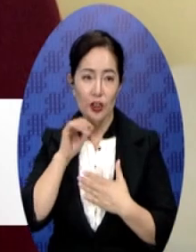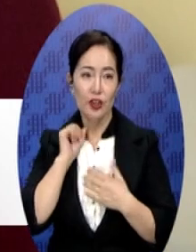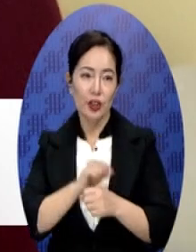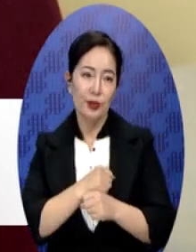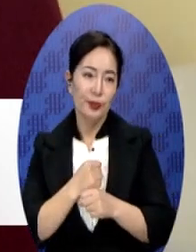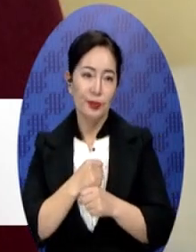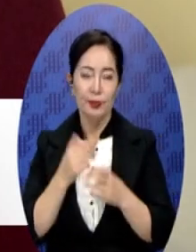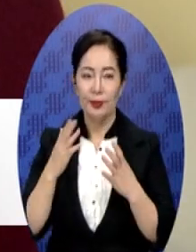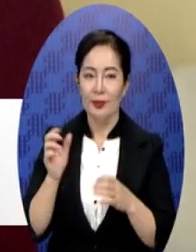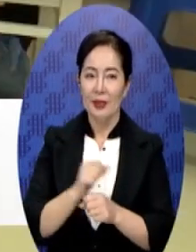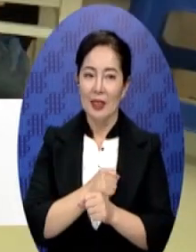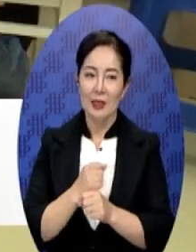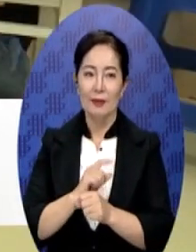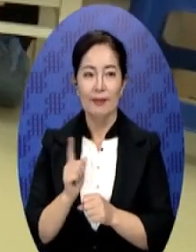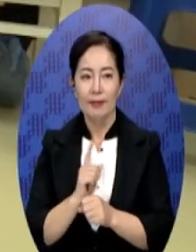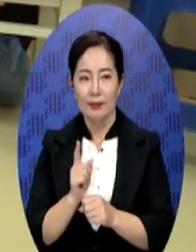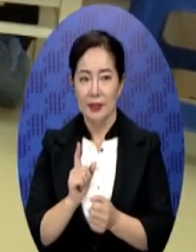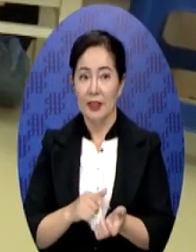гэдгийг эмч нар хэлж байна.